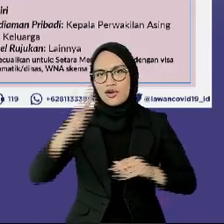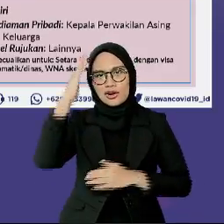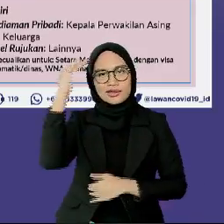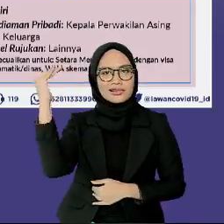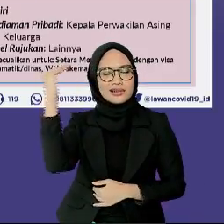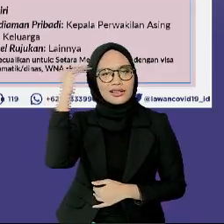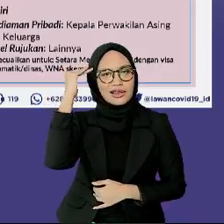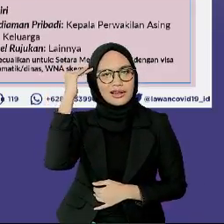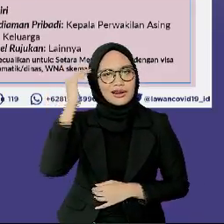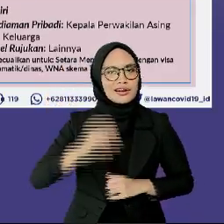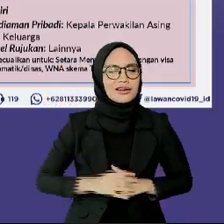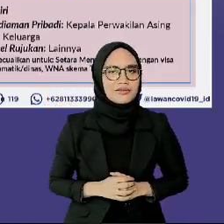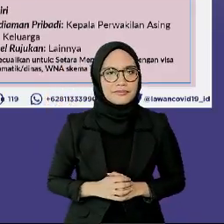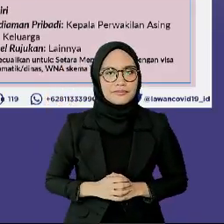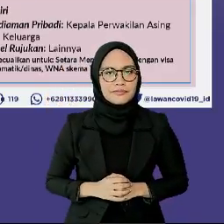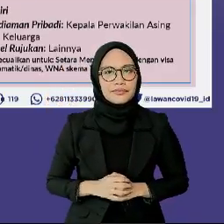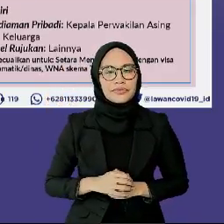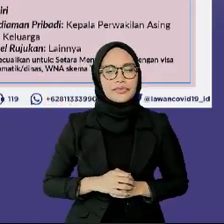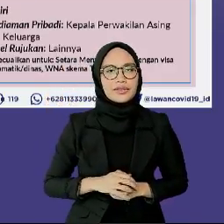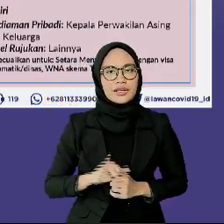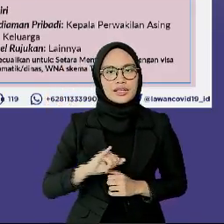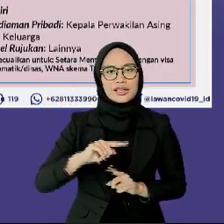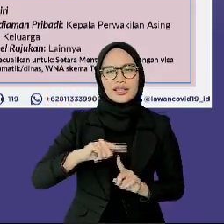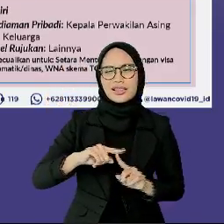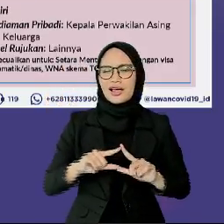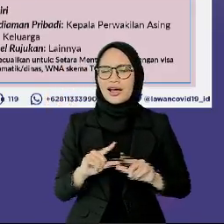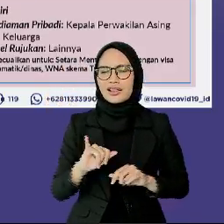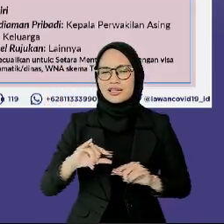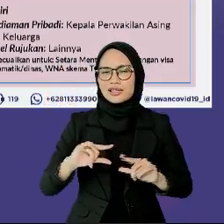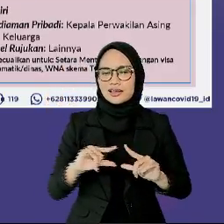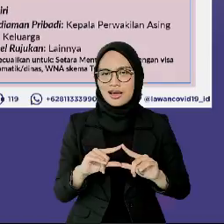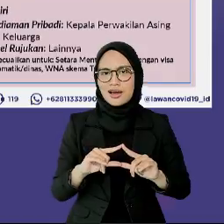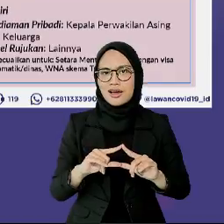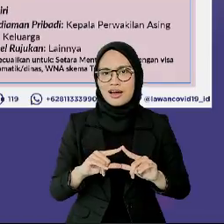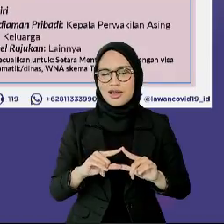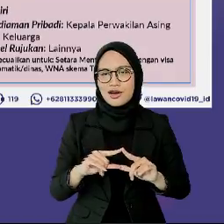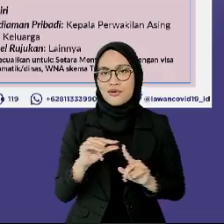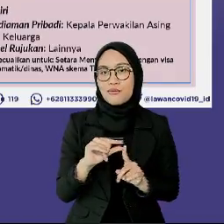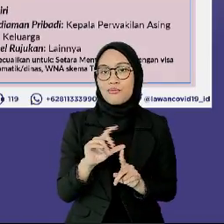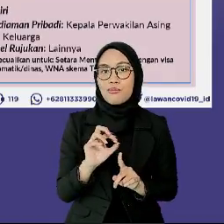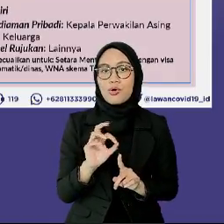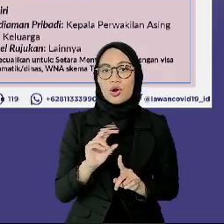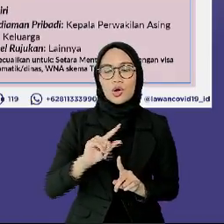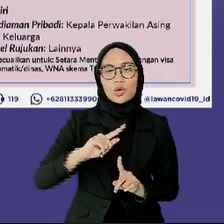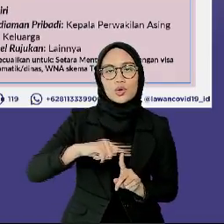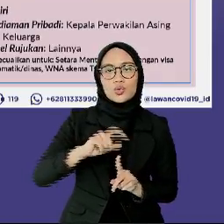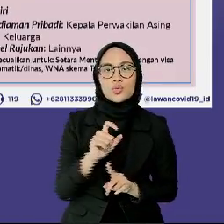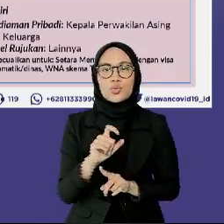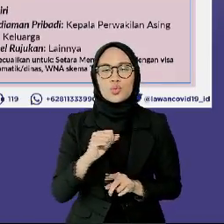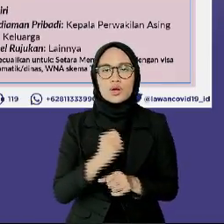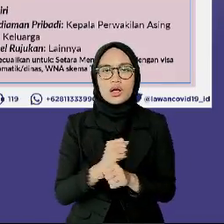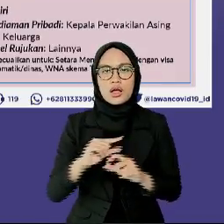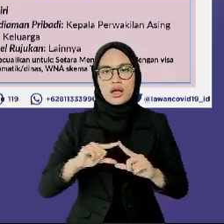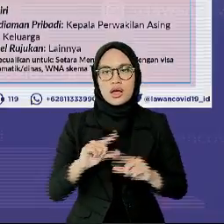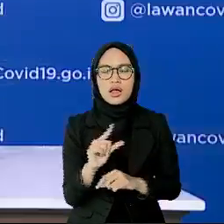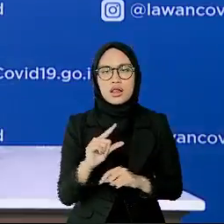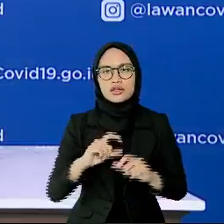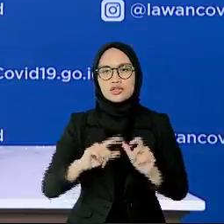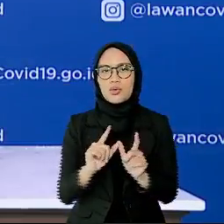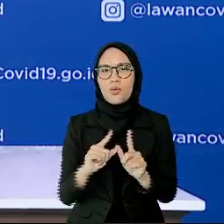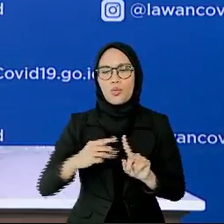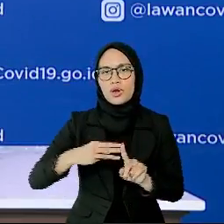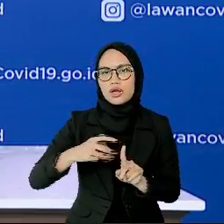Selatan, Liechtenstein, Italia, Prancis, Portugal, Spanyol,